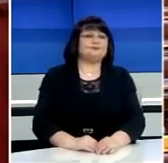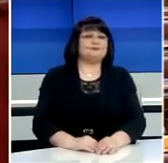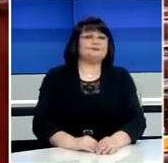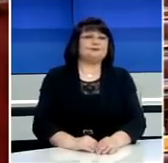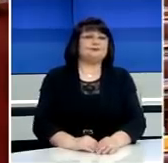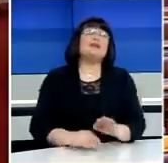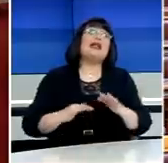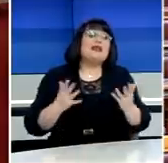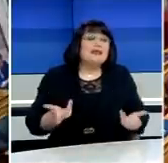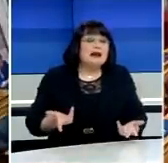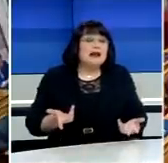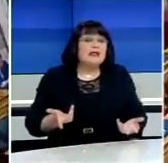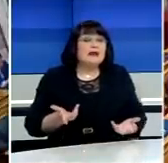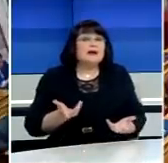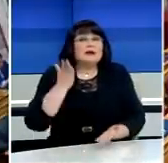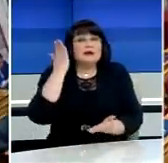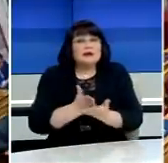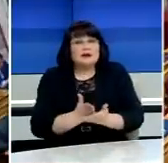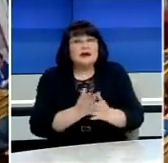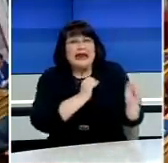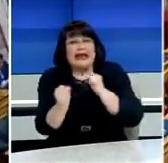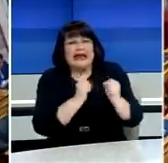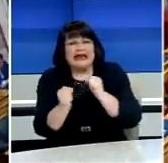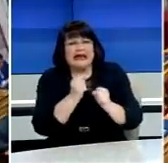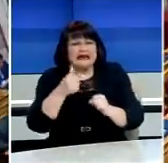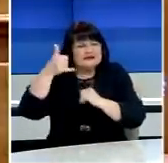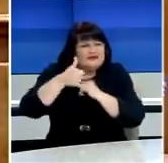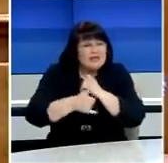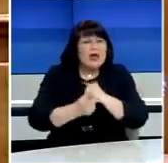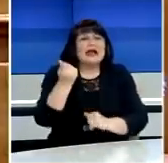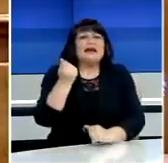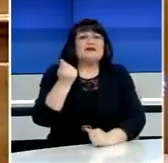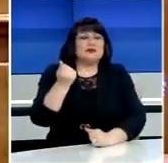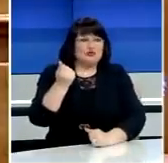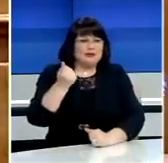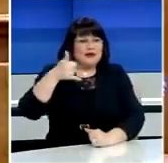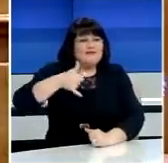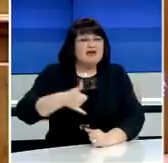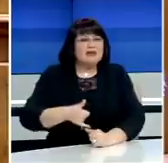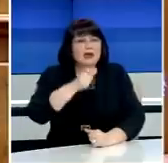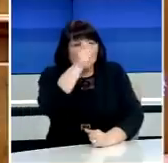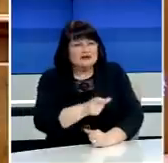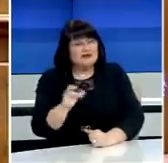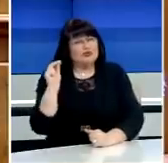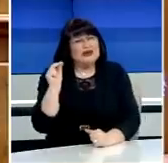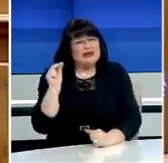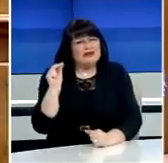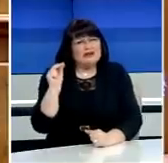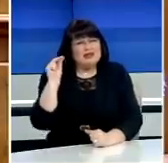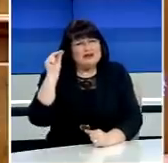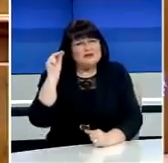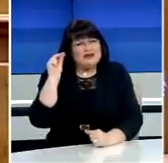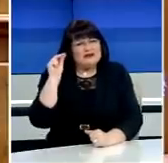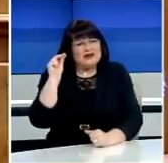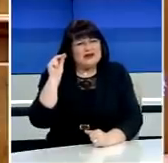Δηλαδή, εν μέσω κρίσης, οικονομικής κρίσης, βαθιάς οικονομικής κρίσης, εσείς δεσμεύεστε ότι